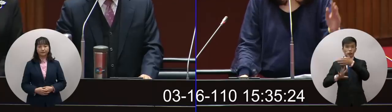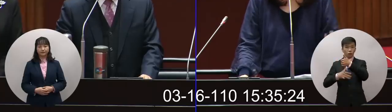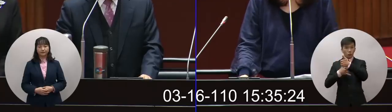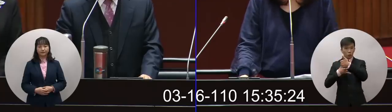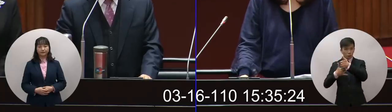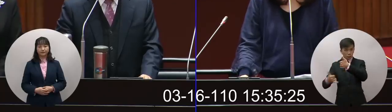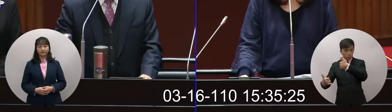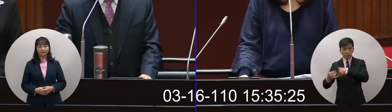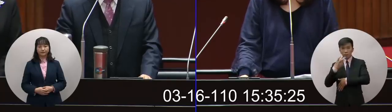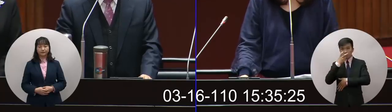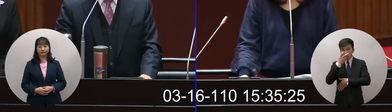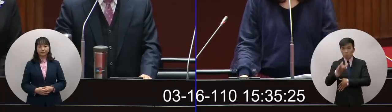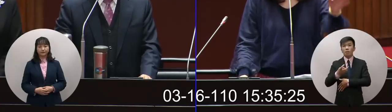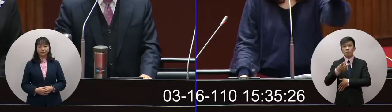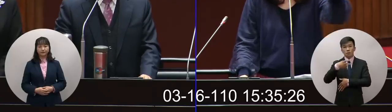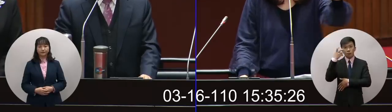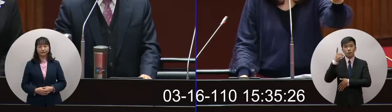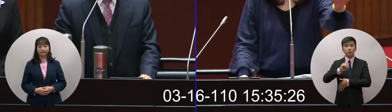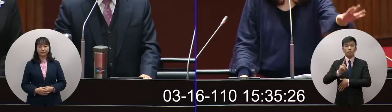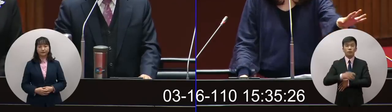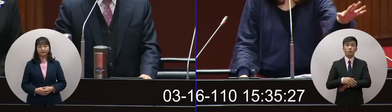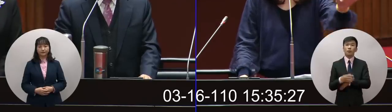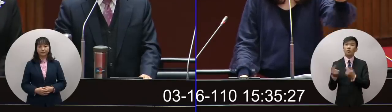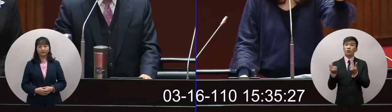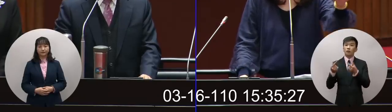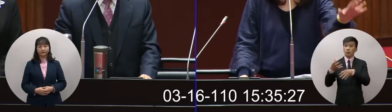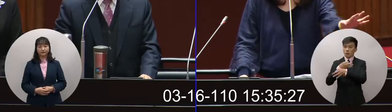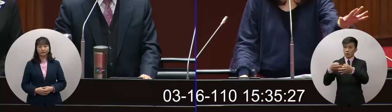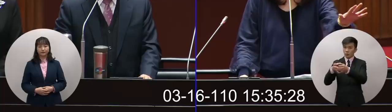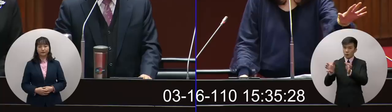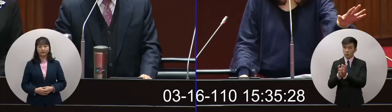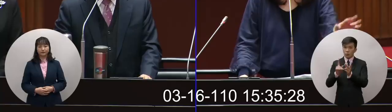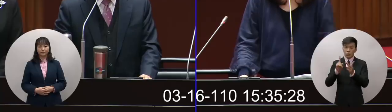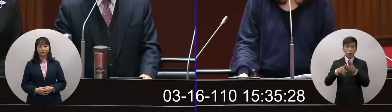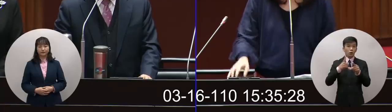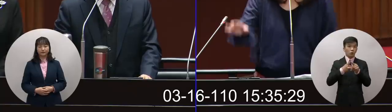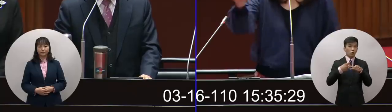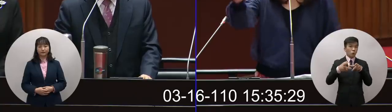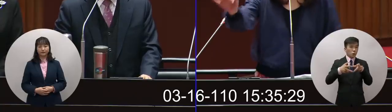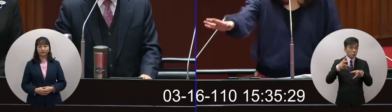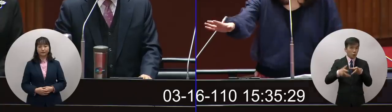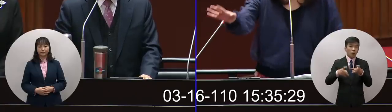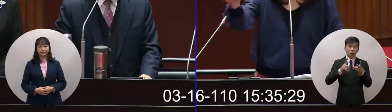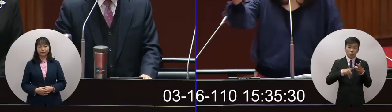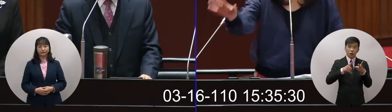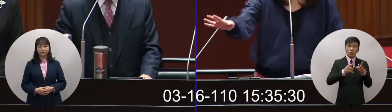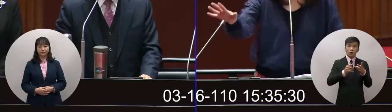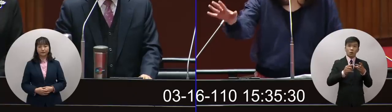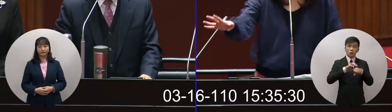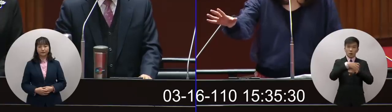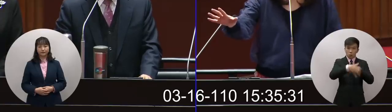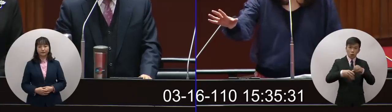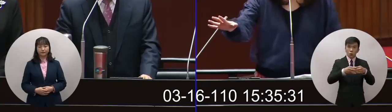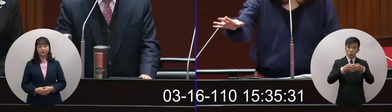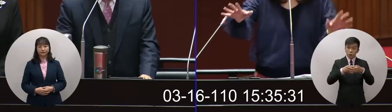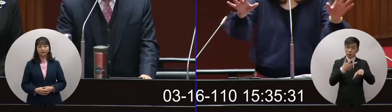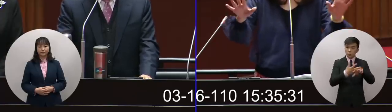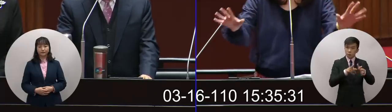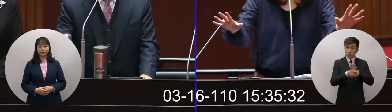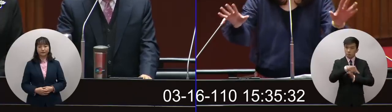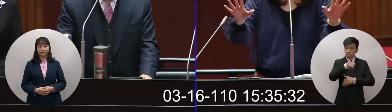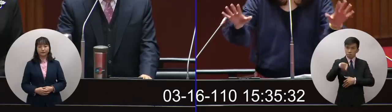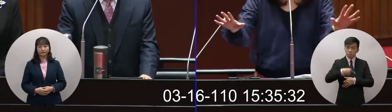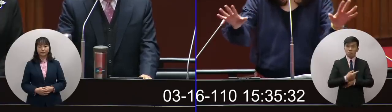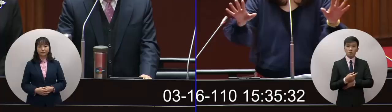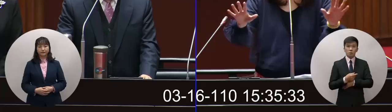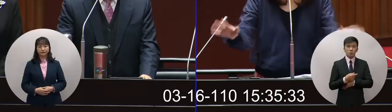现场勘查的时候，不管是经济部或者是中油的说法，乃至于环团专家学者的说法，仍